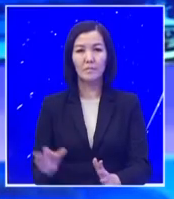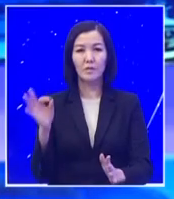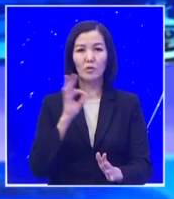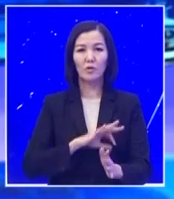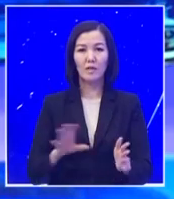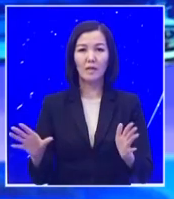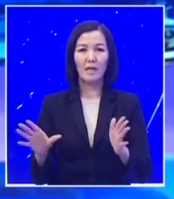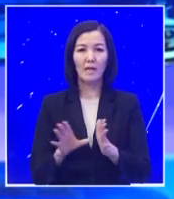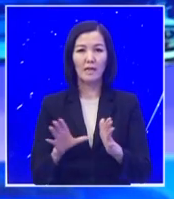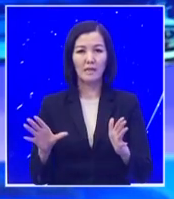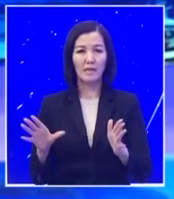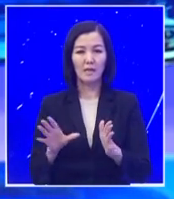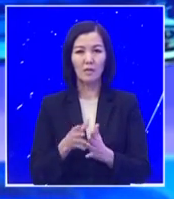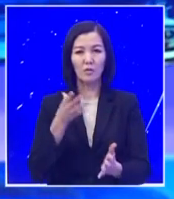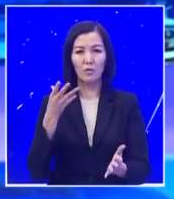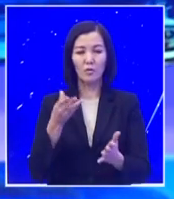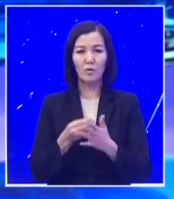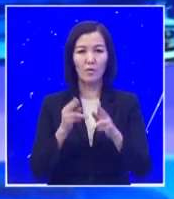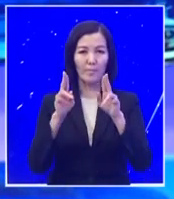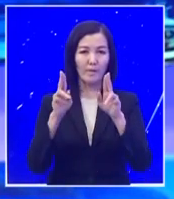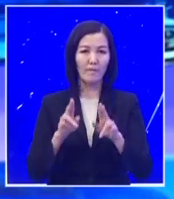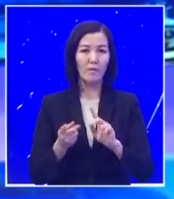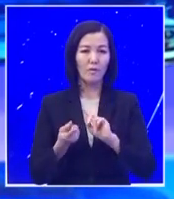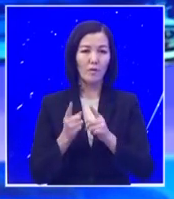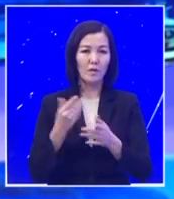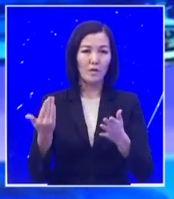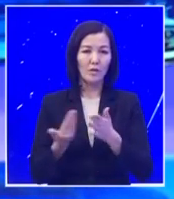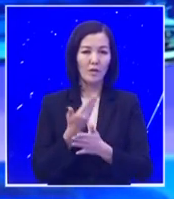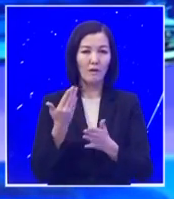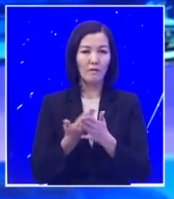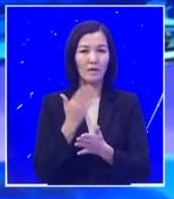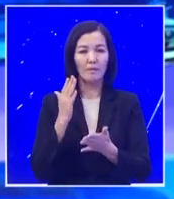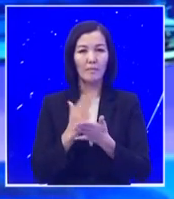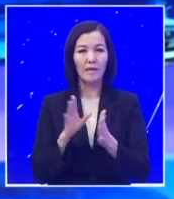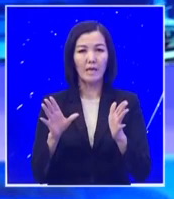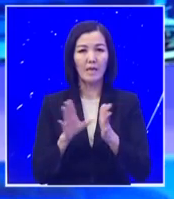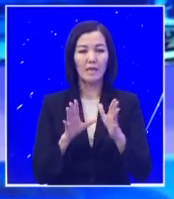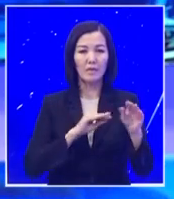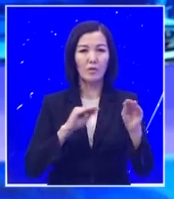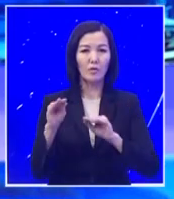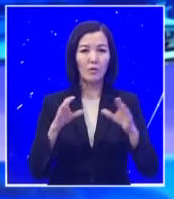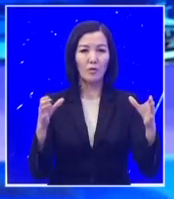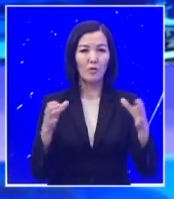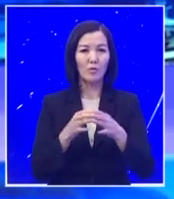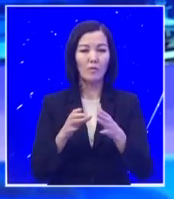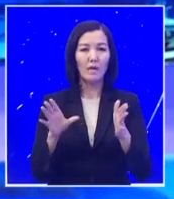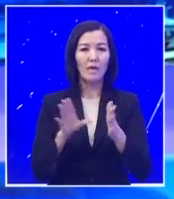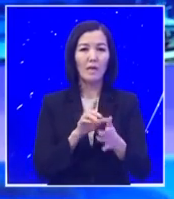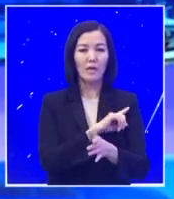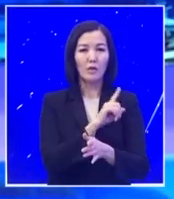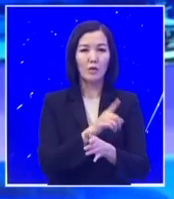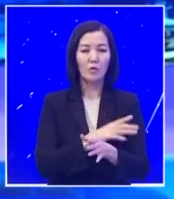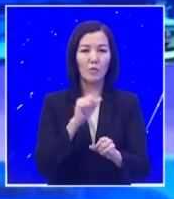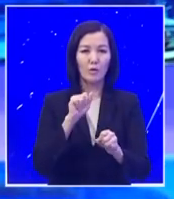Тұтынылатын электр энергиясы үшін төлем жүйесінде бірқатар жаңалық енгізілді. Мәселен, электр жабдықтаушы ұйым электр қуатын